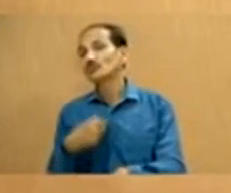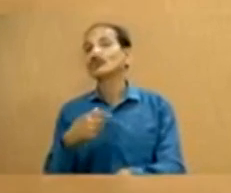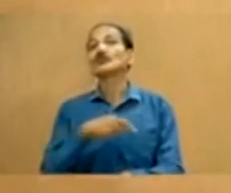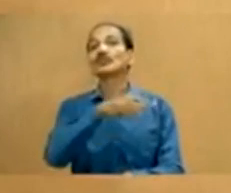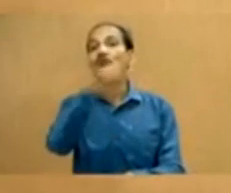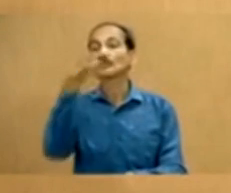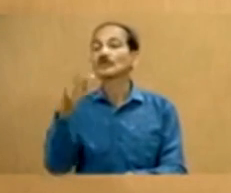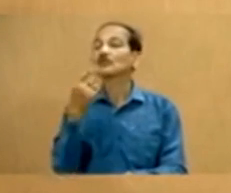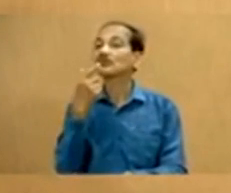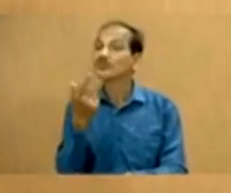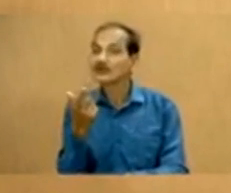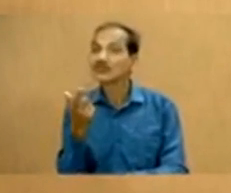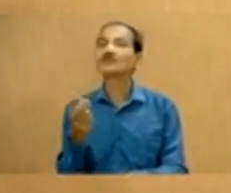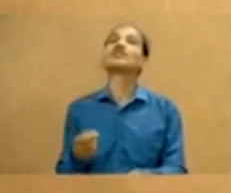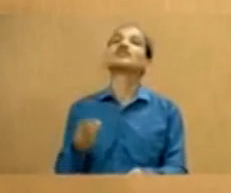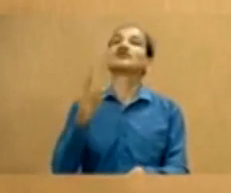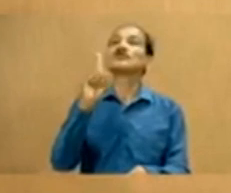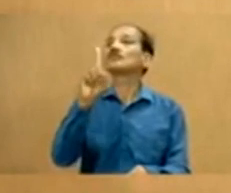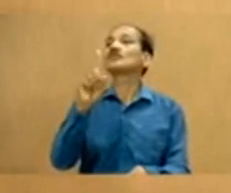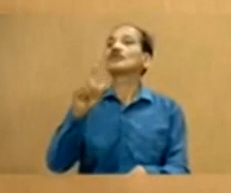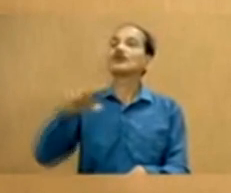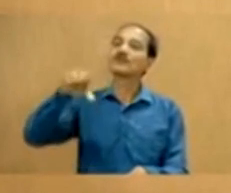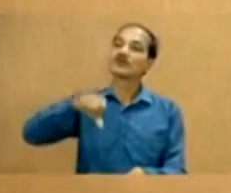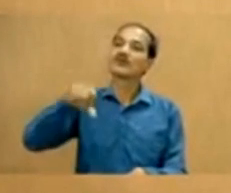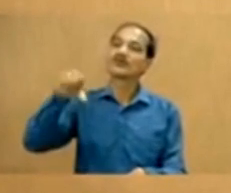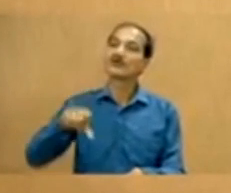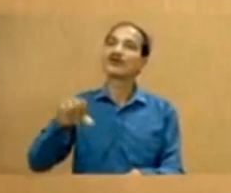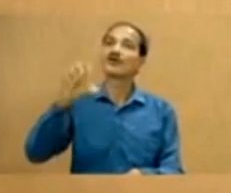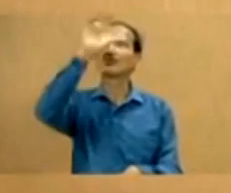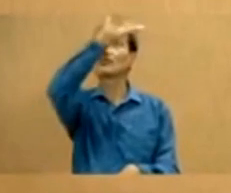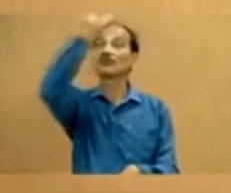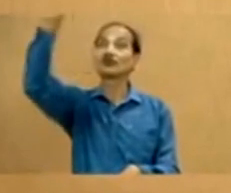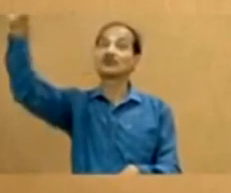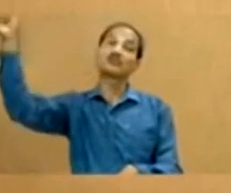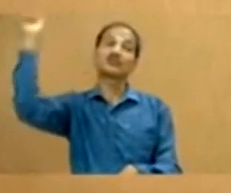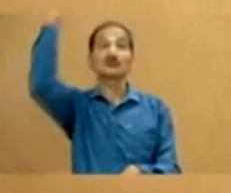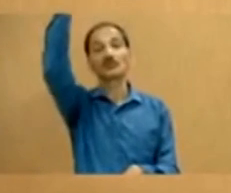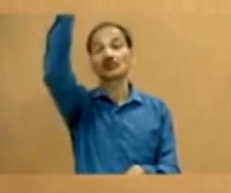199 କଣ୍ଟ୍ରିଜରେ ଏବଂ 2 ଜାହାଜରେ ସଂକ୍ରମଣ ହୋଇଥିଲା।